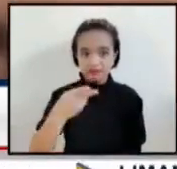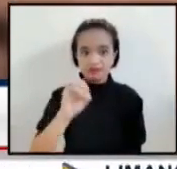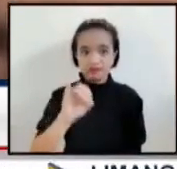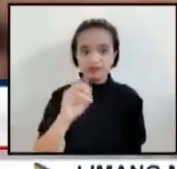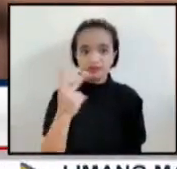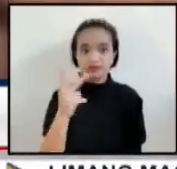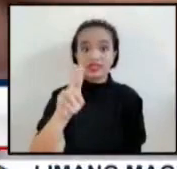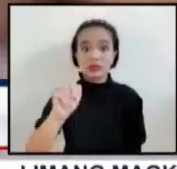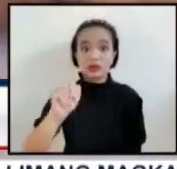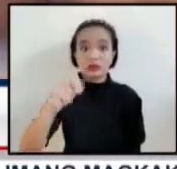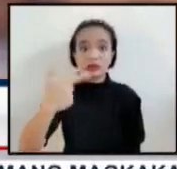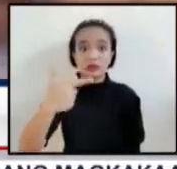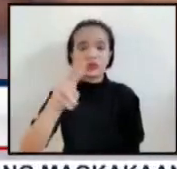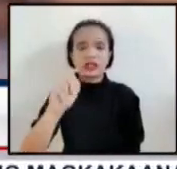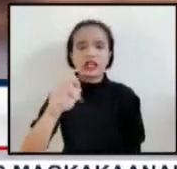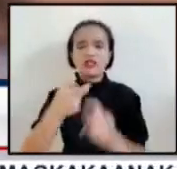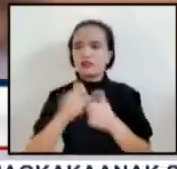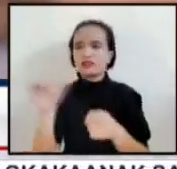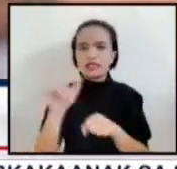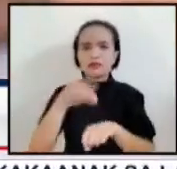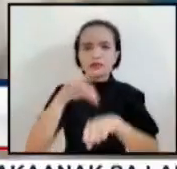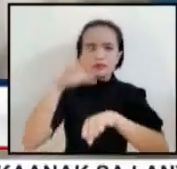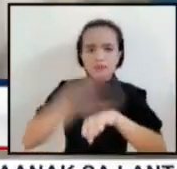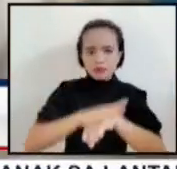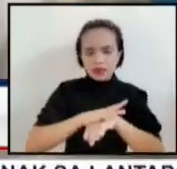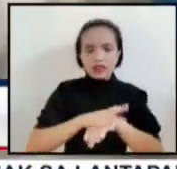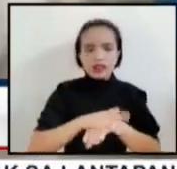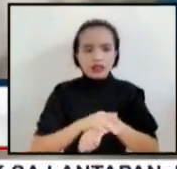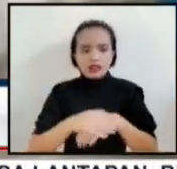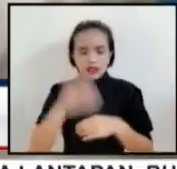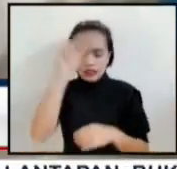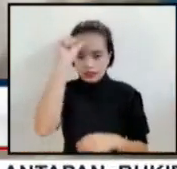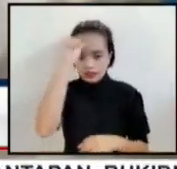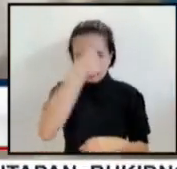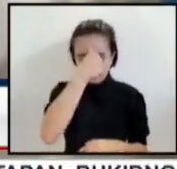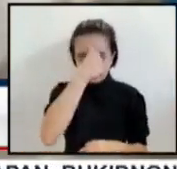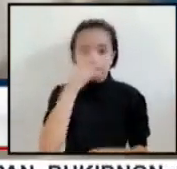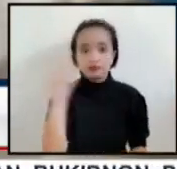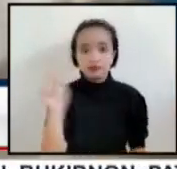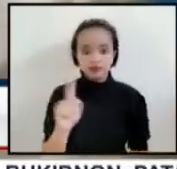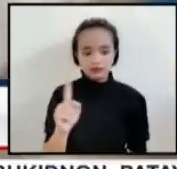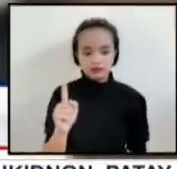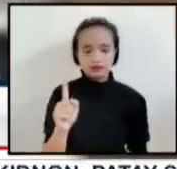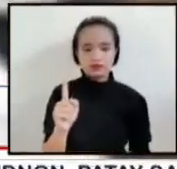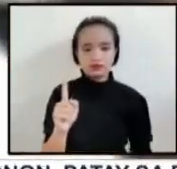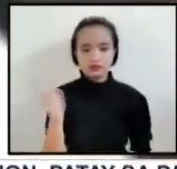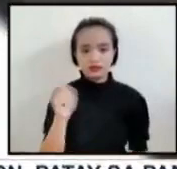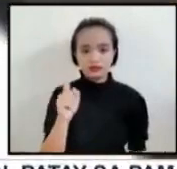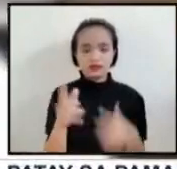Paalala ng mga doktor, lalo na sa mga magulang, dalhin agad sa doktor ang bata kung makitaan sila ng anumang